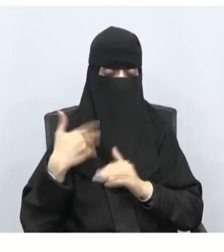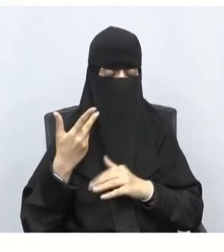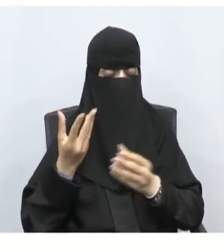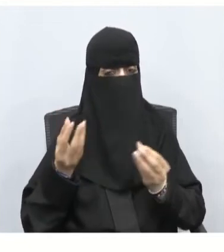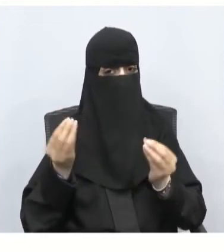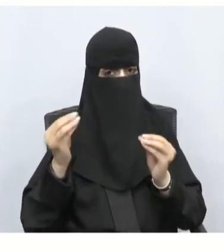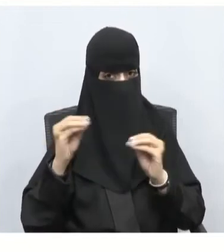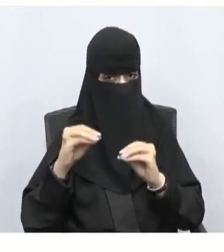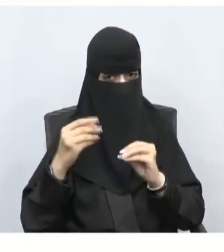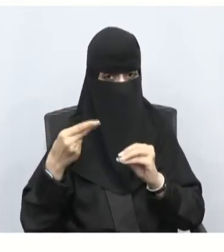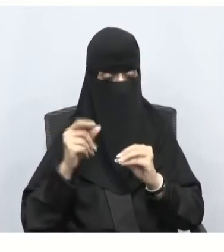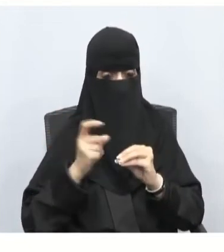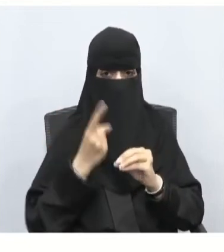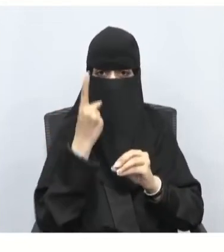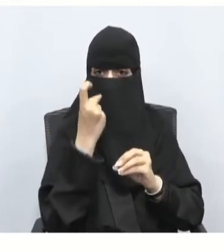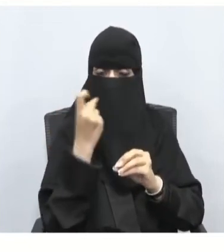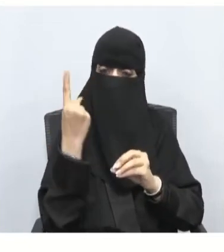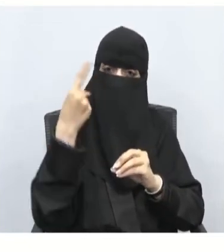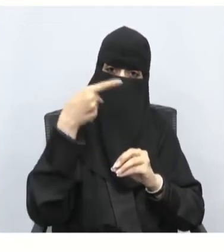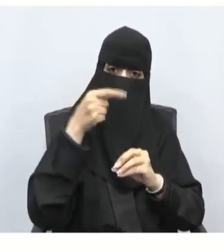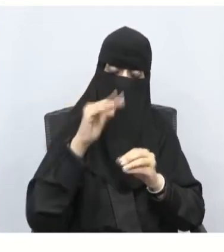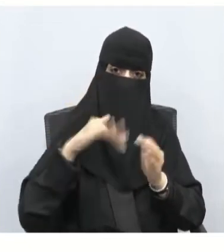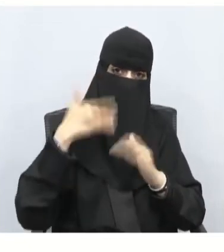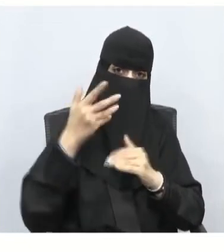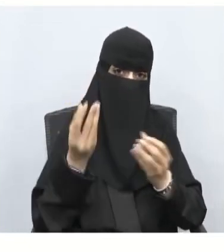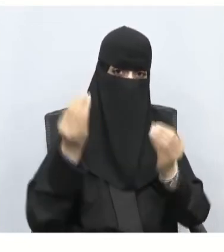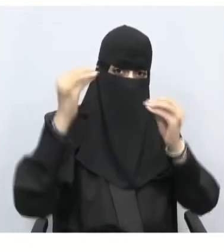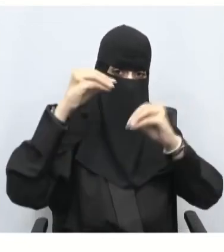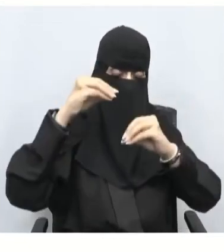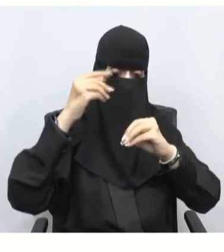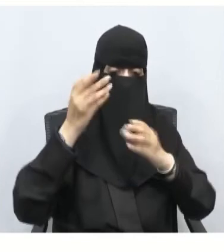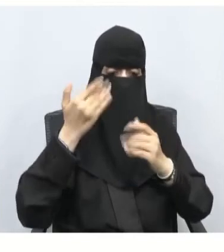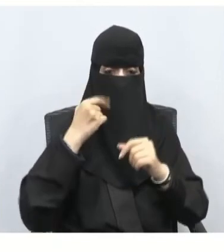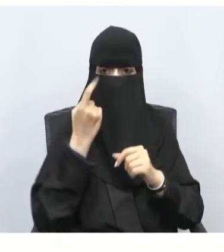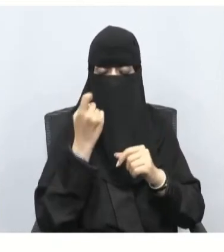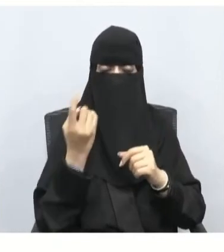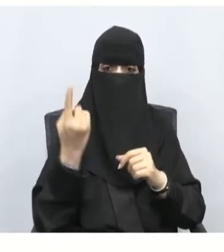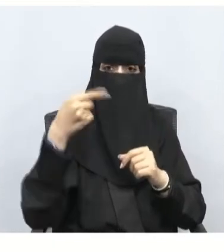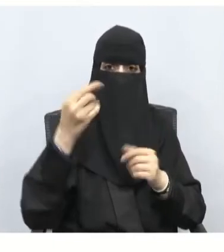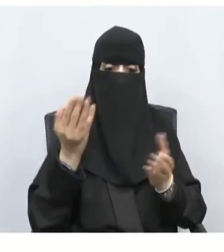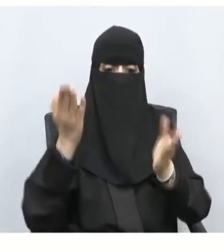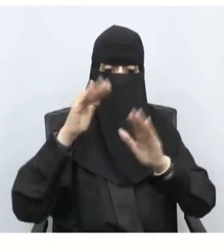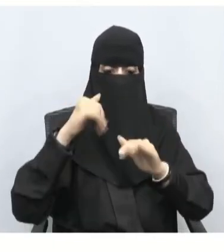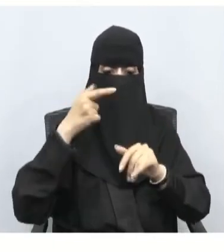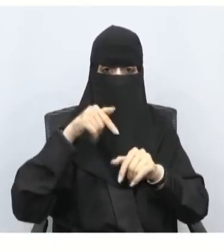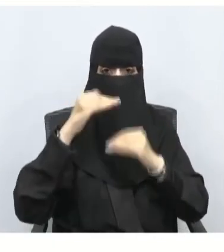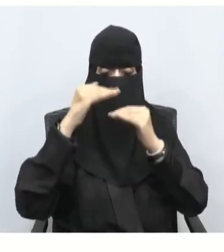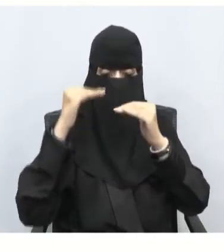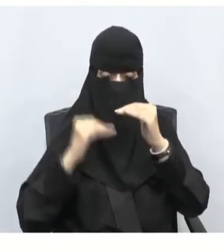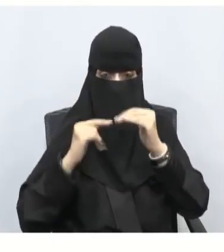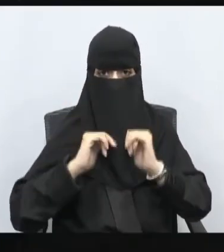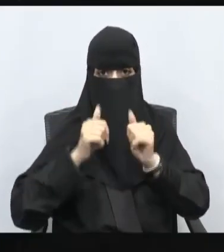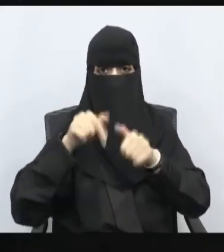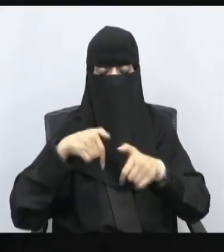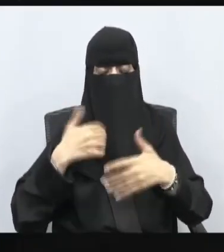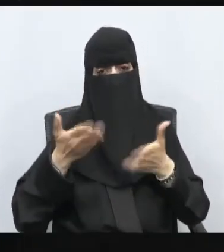يزداد عن 110 وأكثر، 110 هنا هذا الحد الذي يستطيع